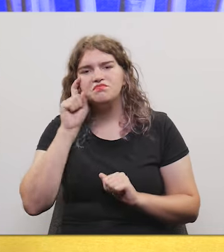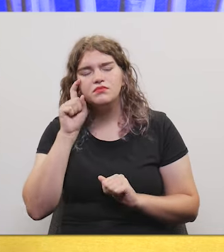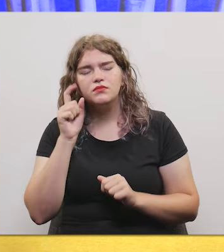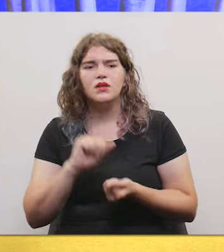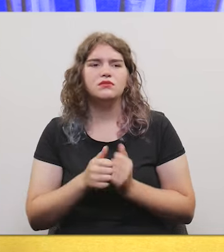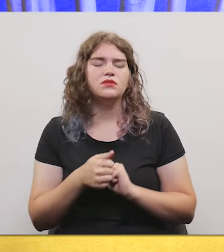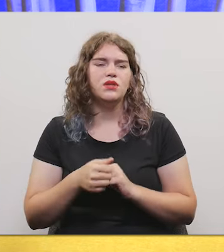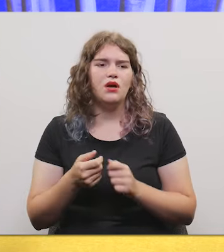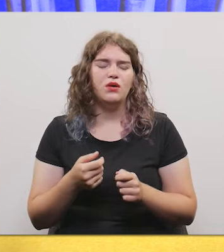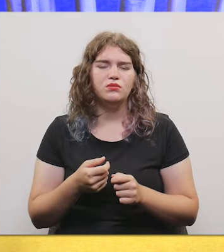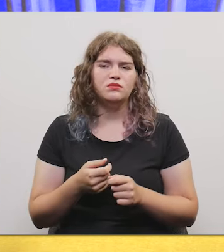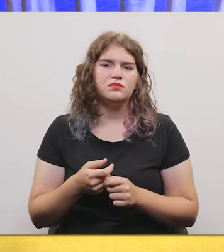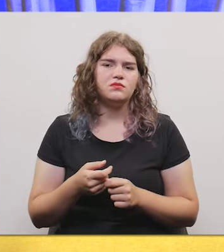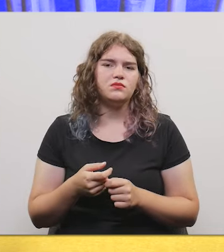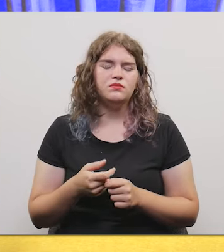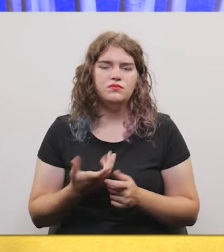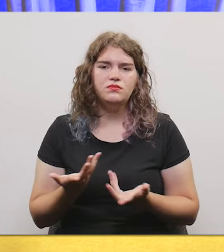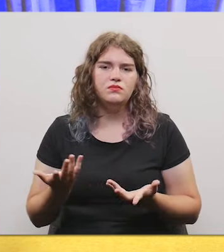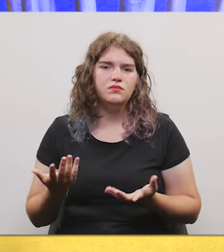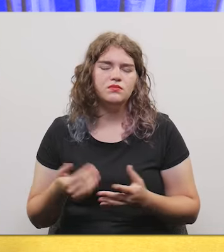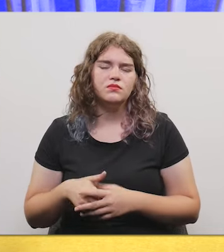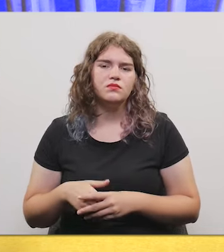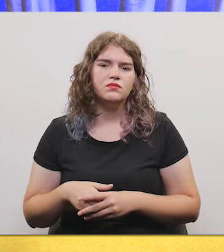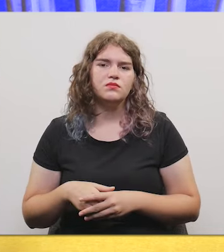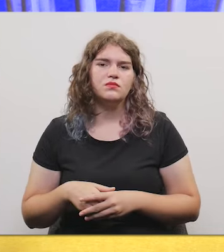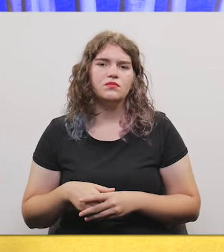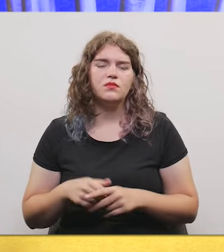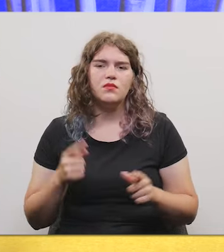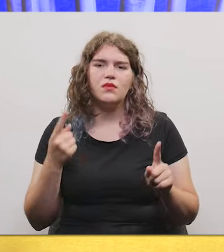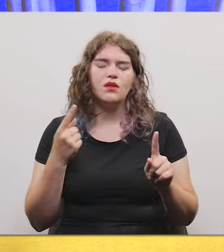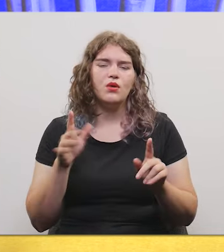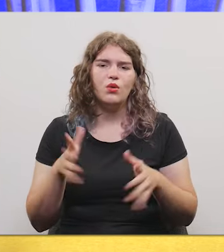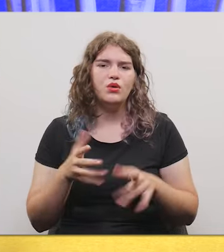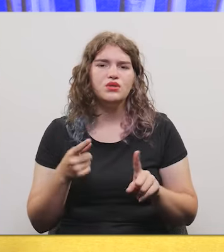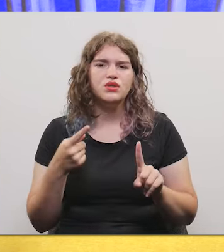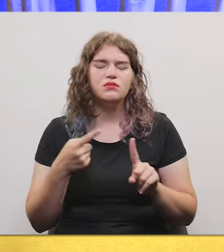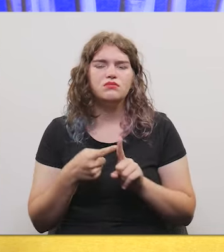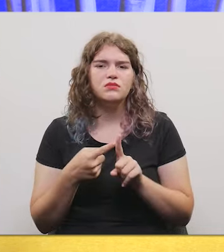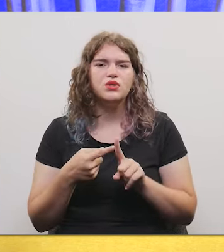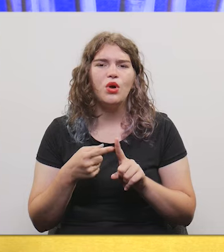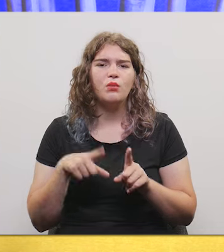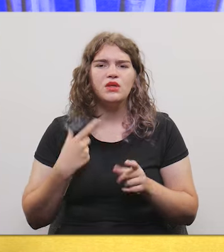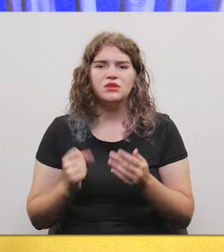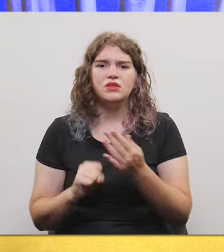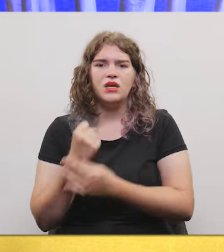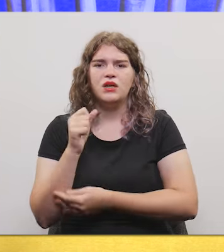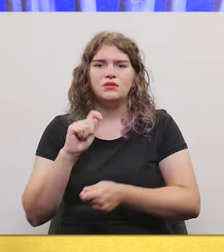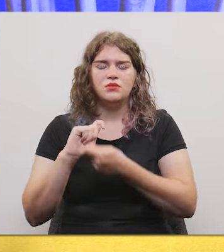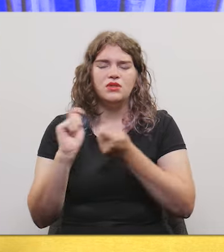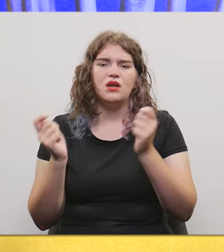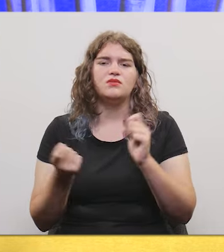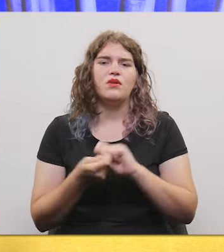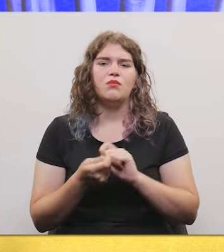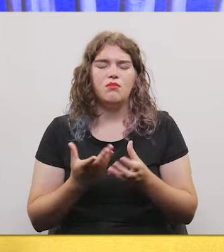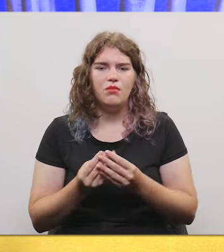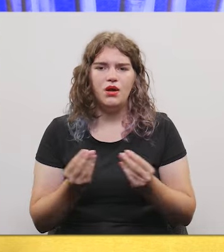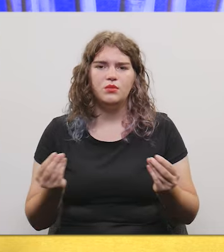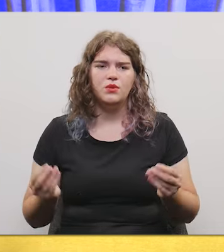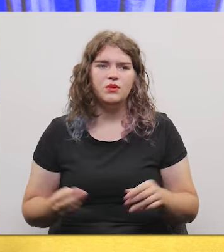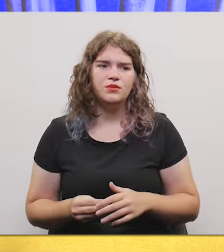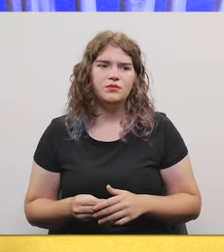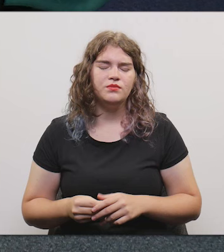începutul credinței, la început de drum în credință, ținta noastră este să creștem și să fim